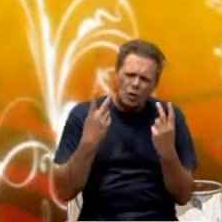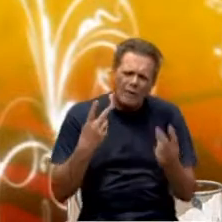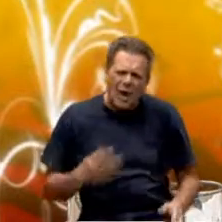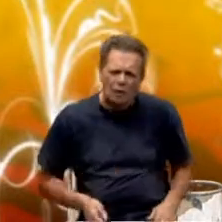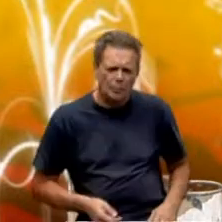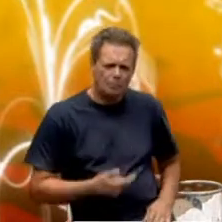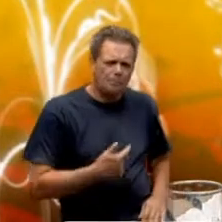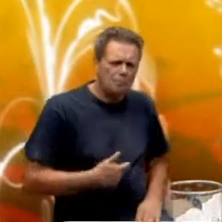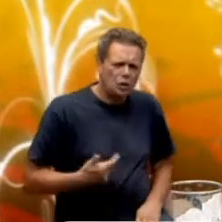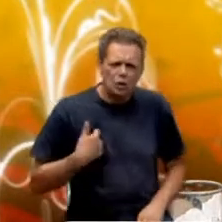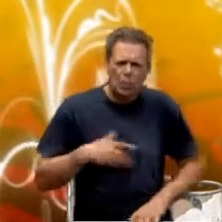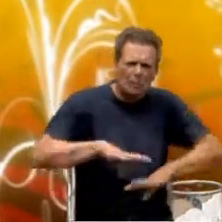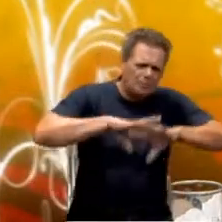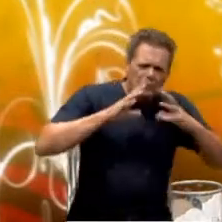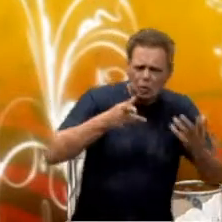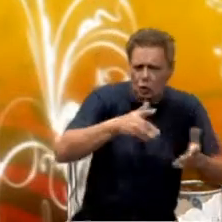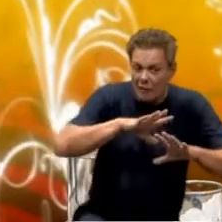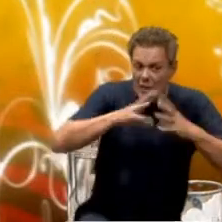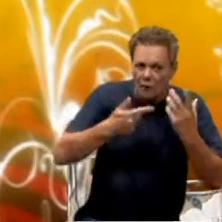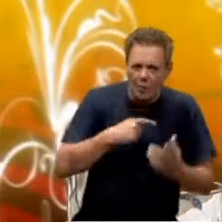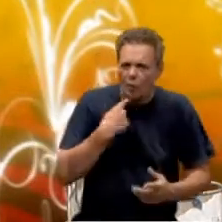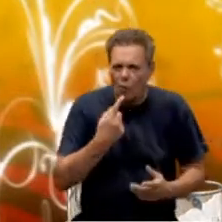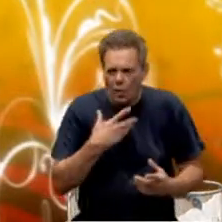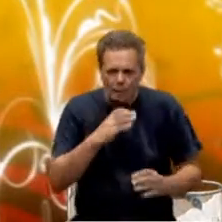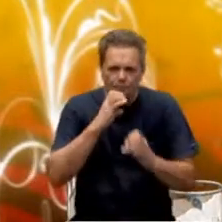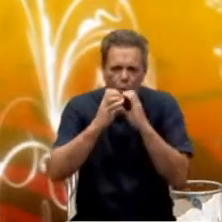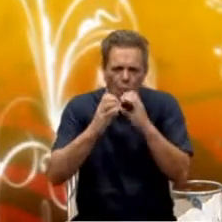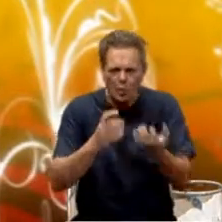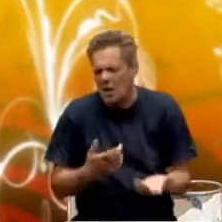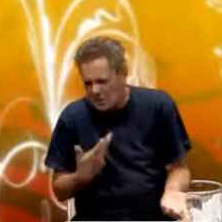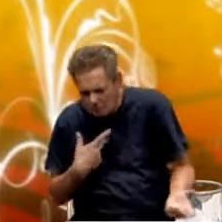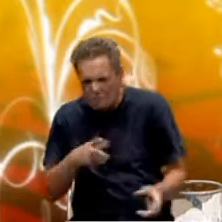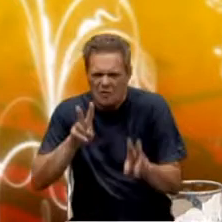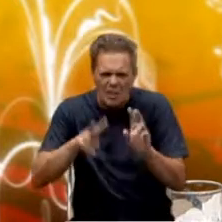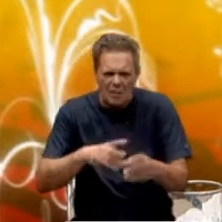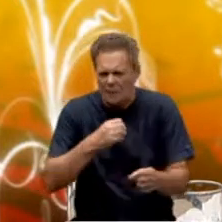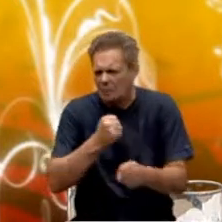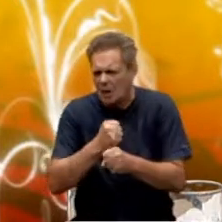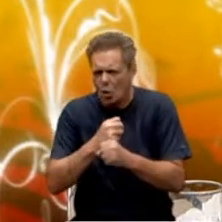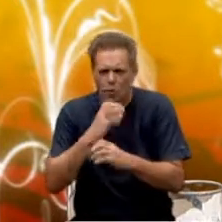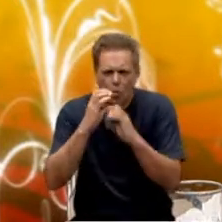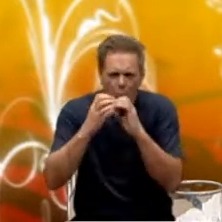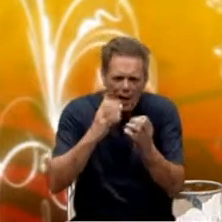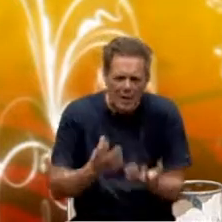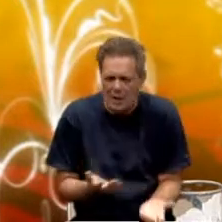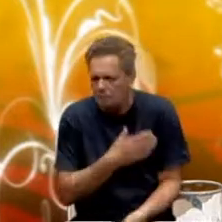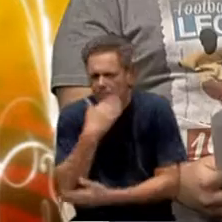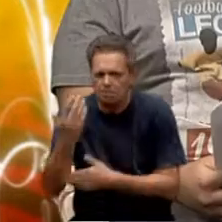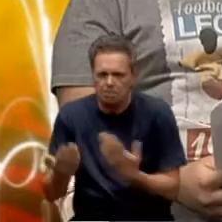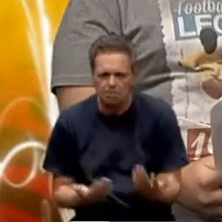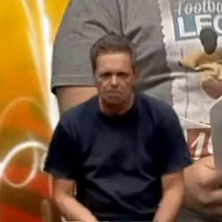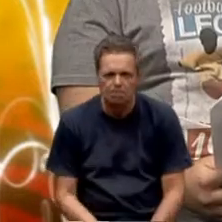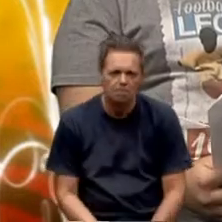što mi vi cijelo vrijeme govorite, komunikacija. Imali ste radionicu komunikacije, jel da? Tako je, da. E,